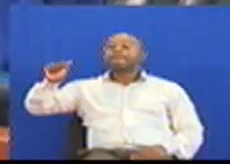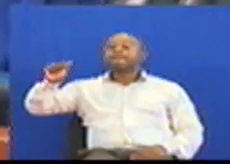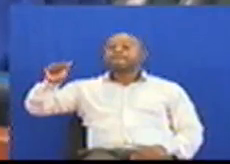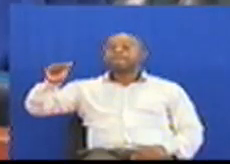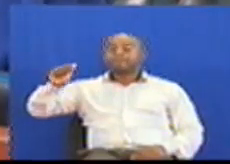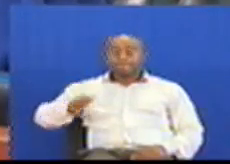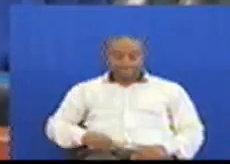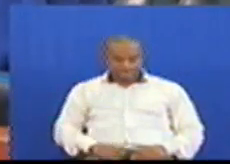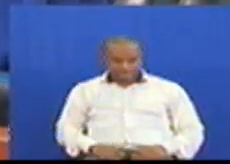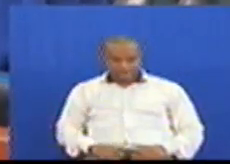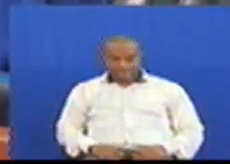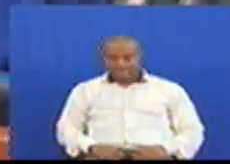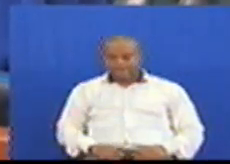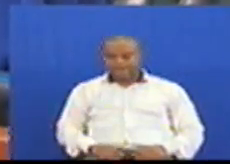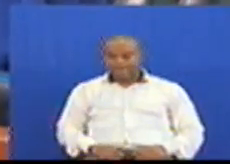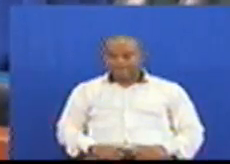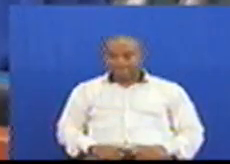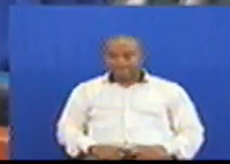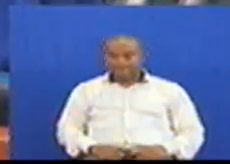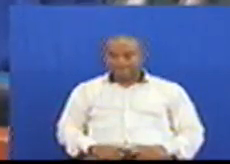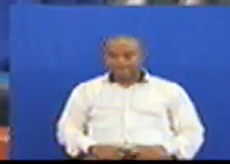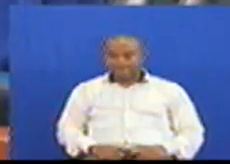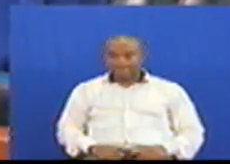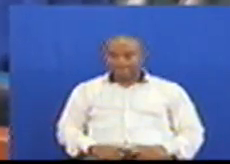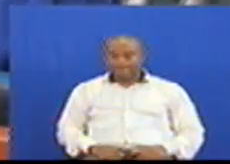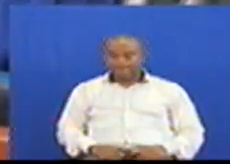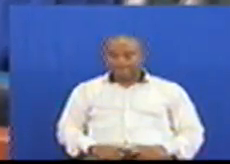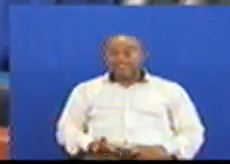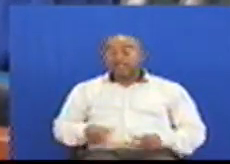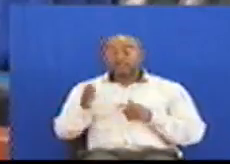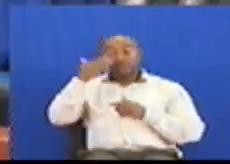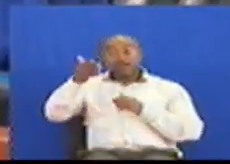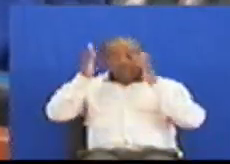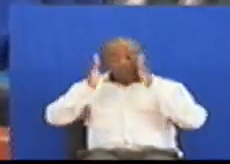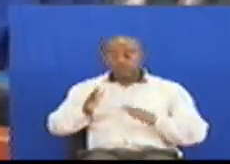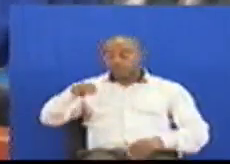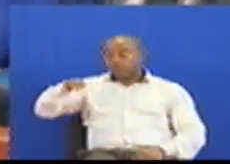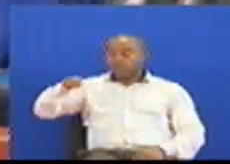Michael Mkundi. Mheshimiwa Stanislaus Shingoma Mabula ajiandae.